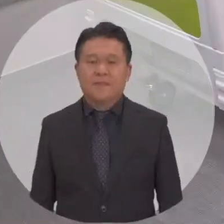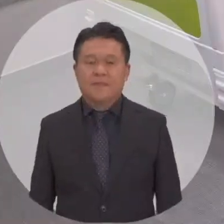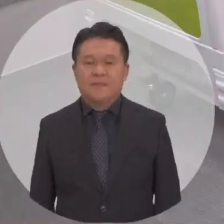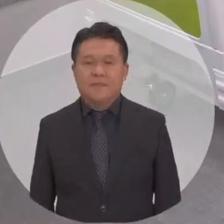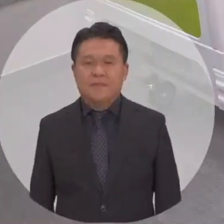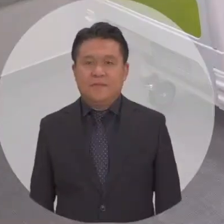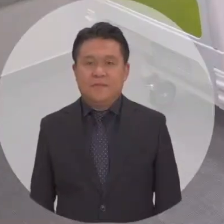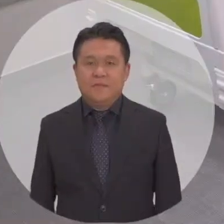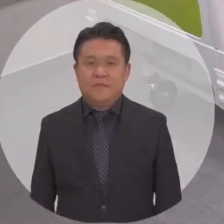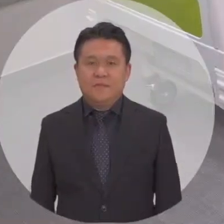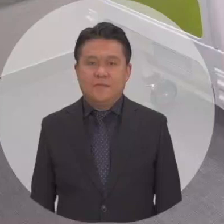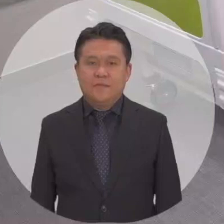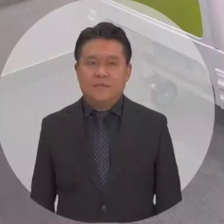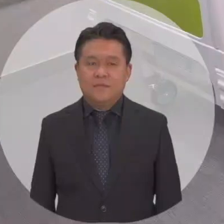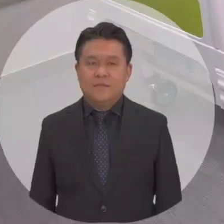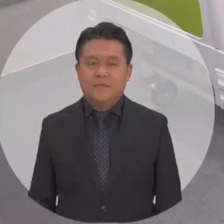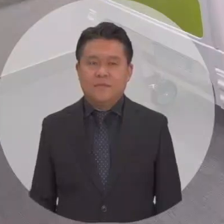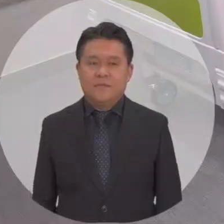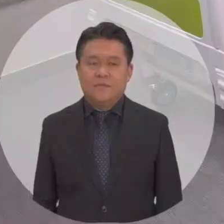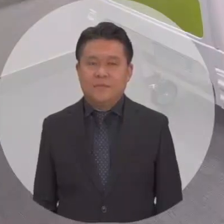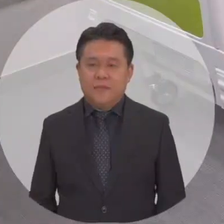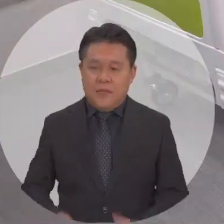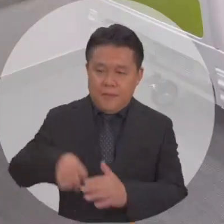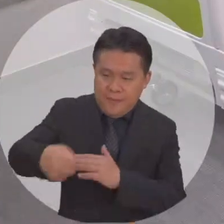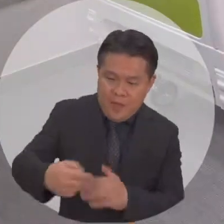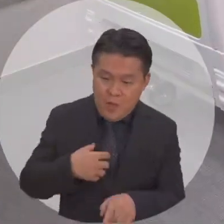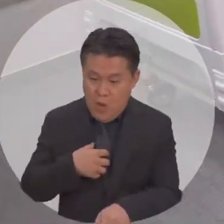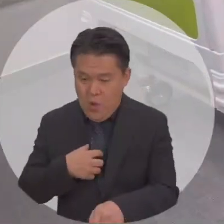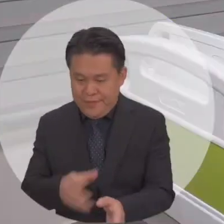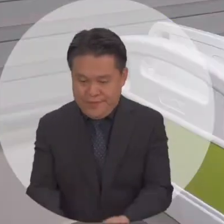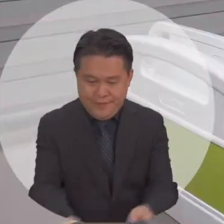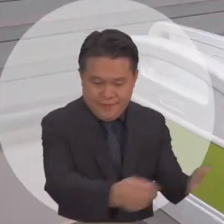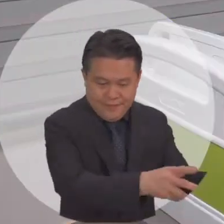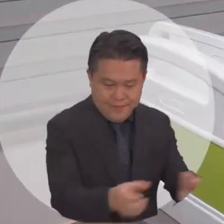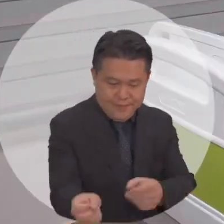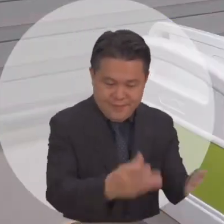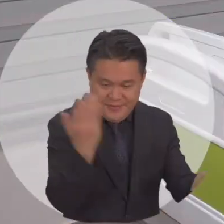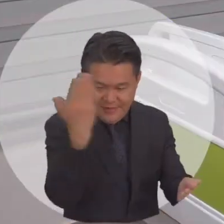주변에 넘어질 위험이 있는 물건은 치우도록 합니다.